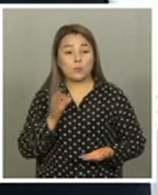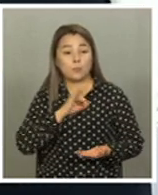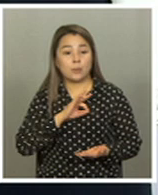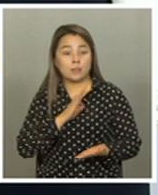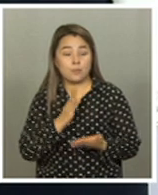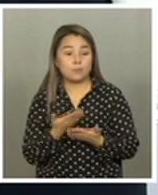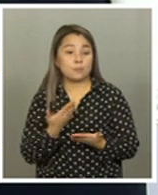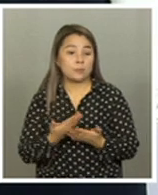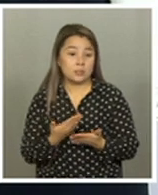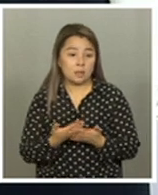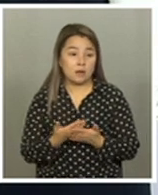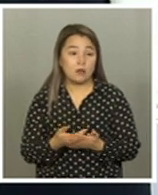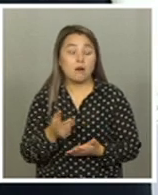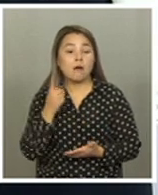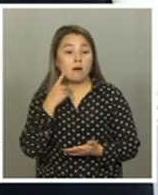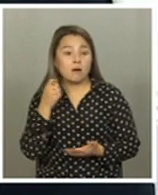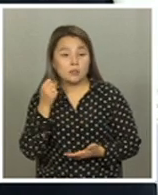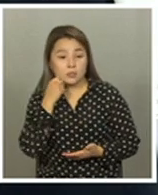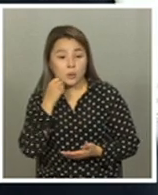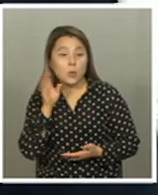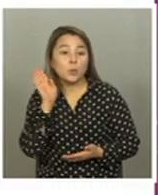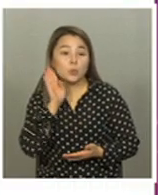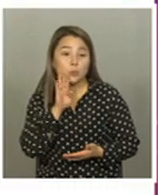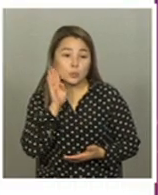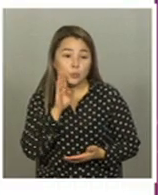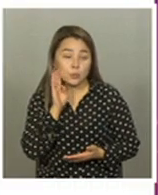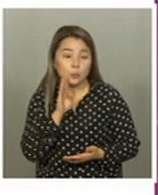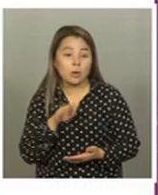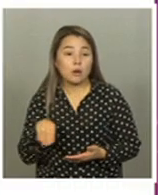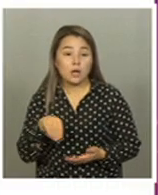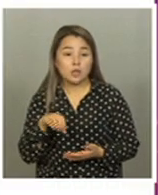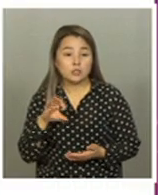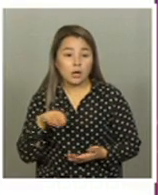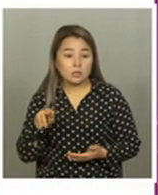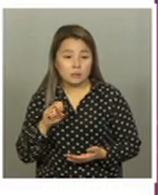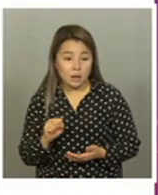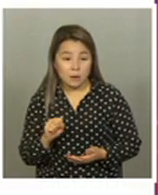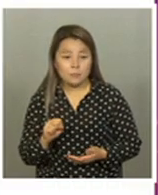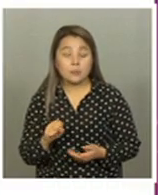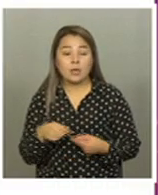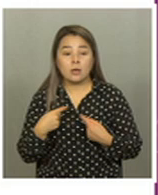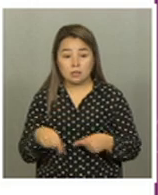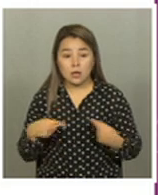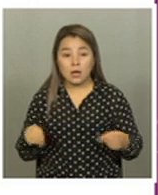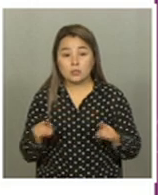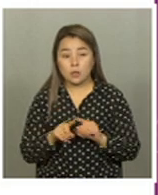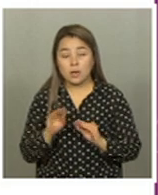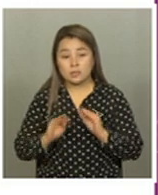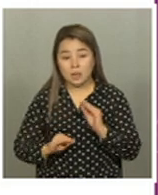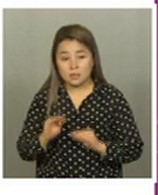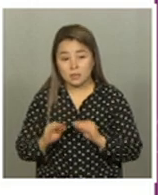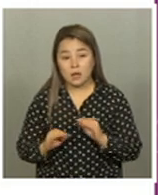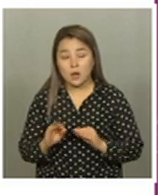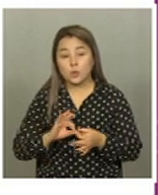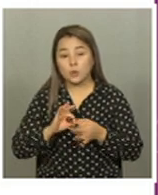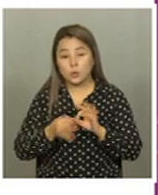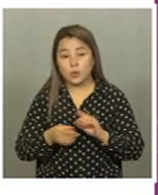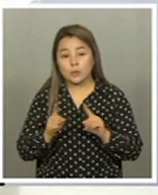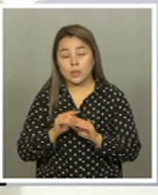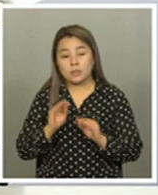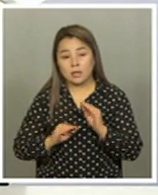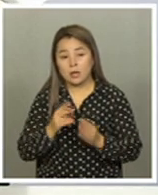Мысалы, қант, су, ас содасы және тағы да басқа заттар күрделі заттарға